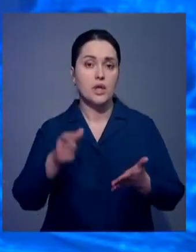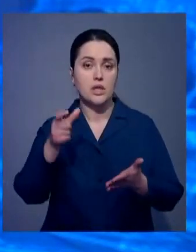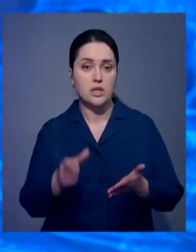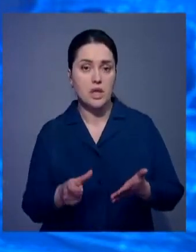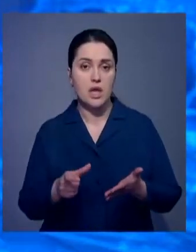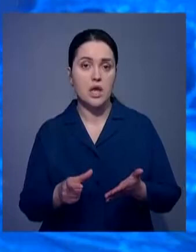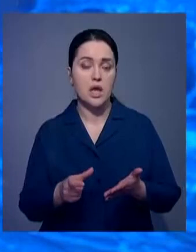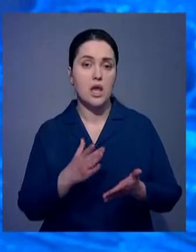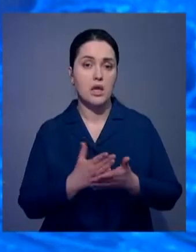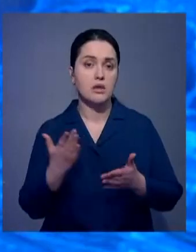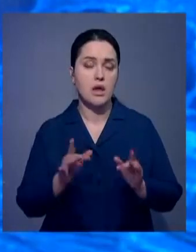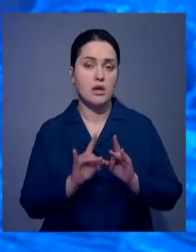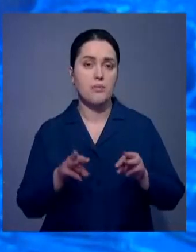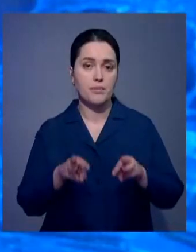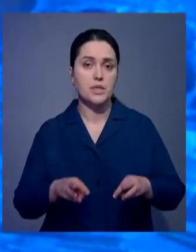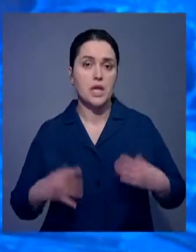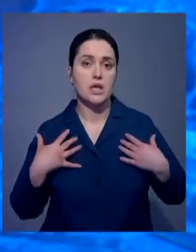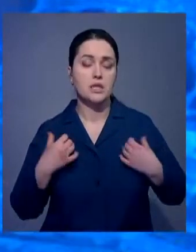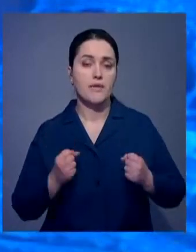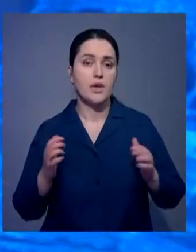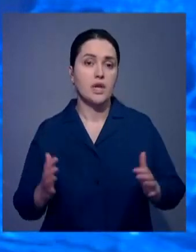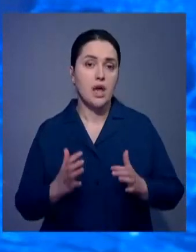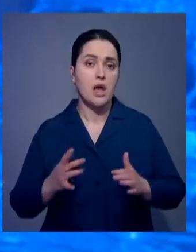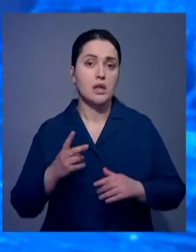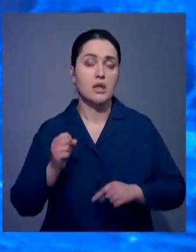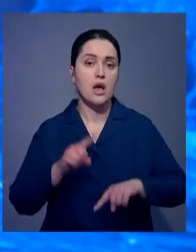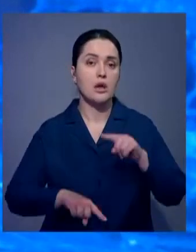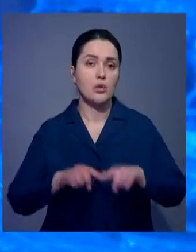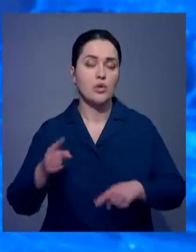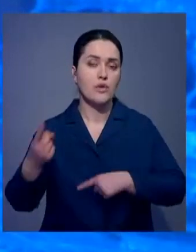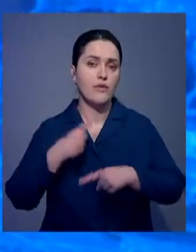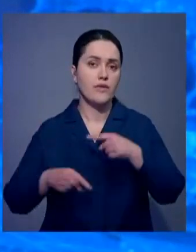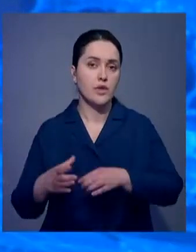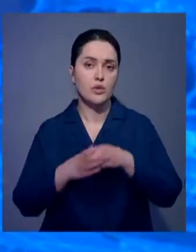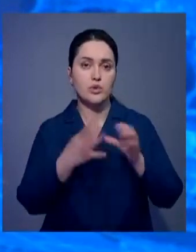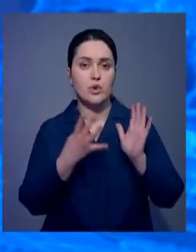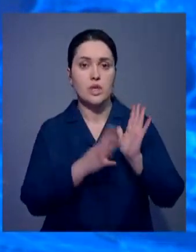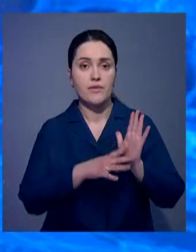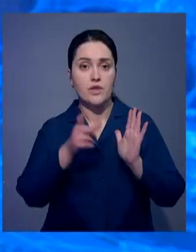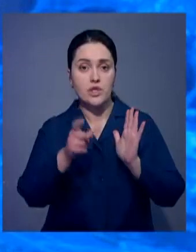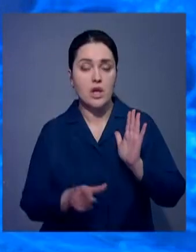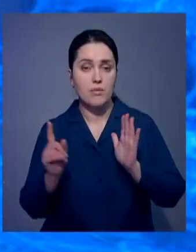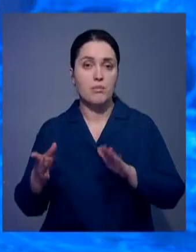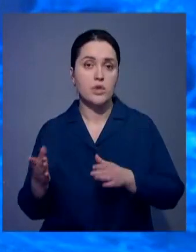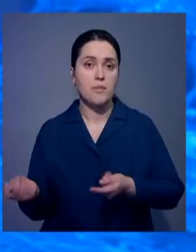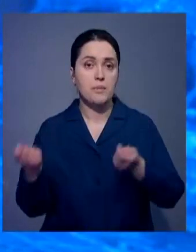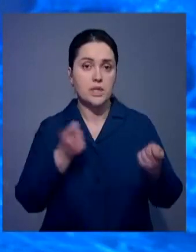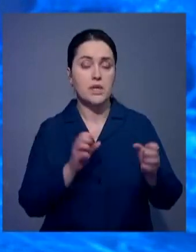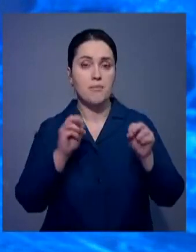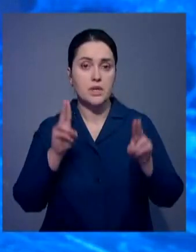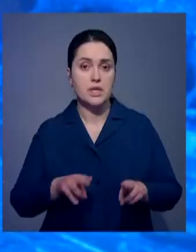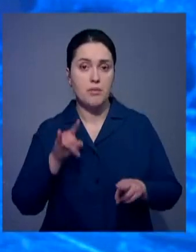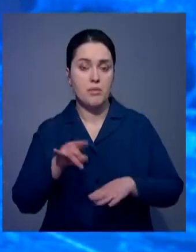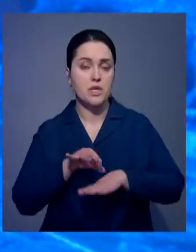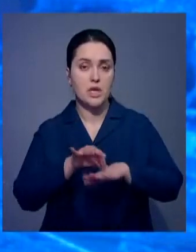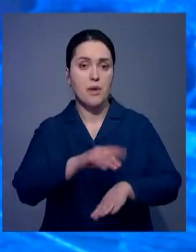Турции Мируэрт Канагат со ссылкой на Министерство здравоохранения страны. На родину вернут 49 человек. Их привезут специальным